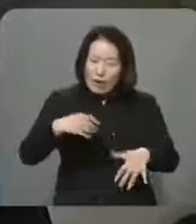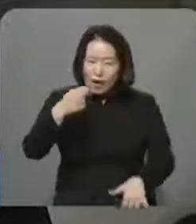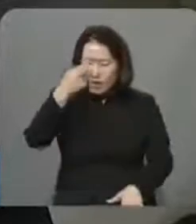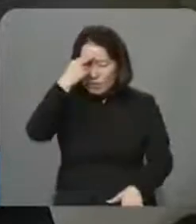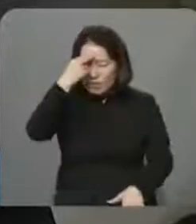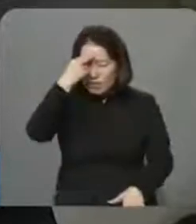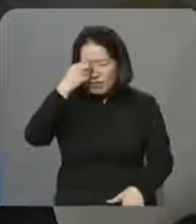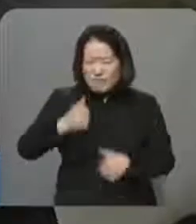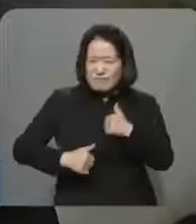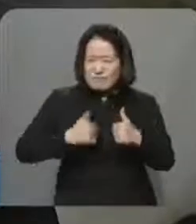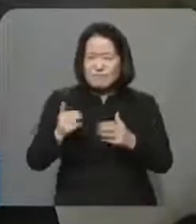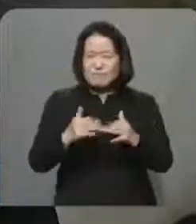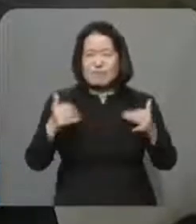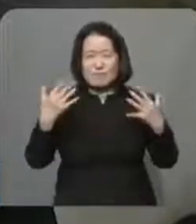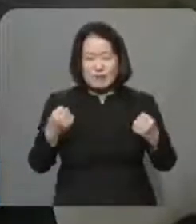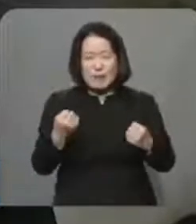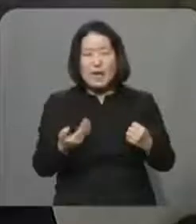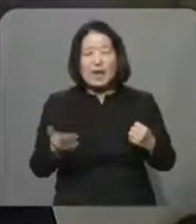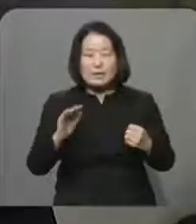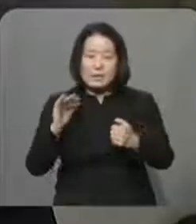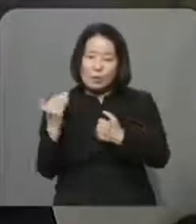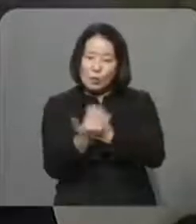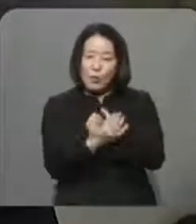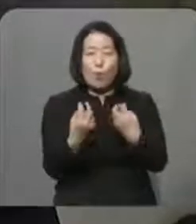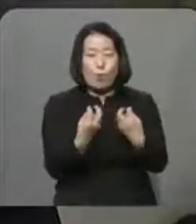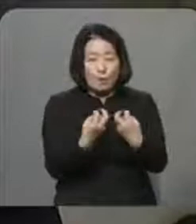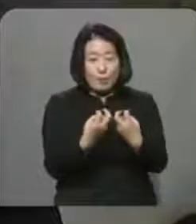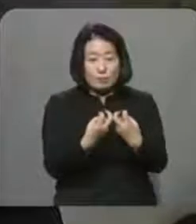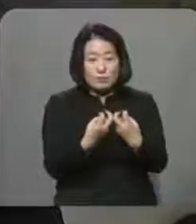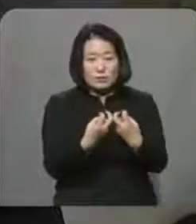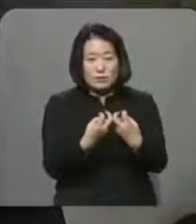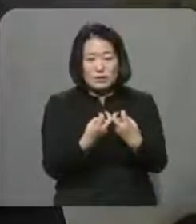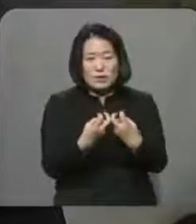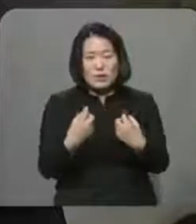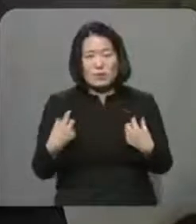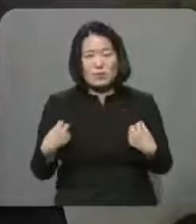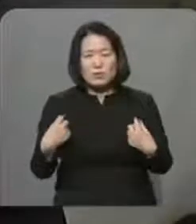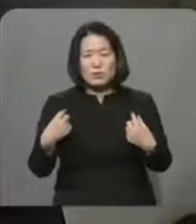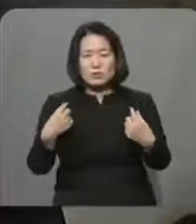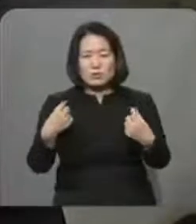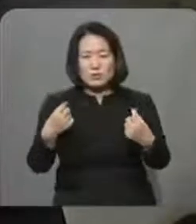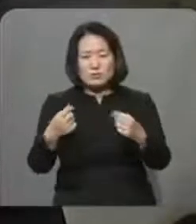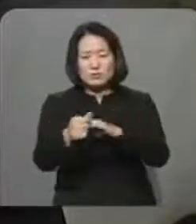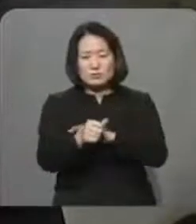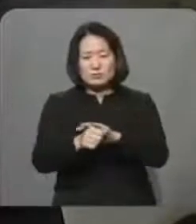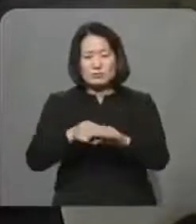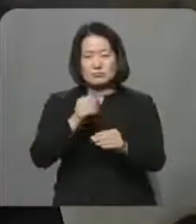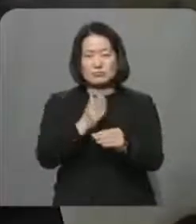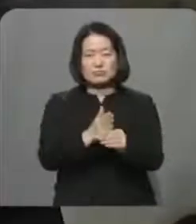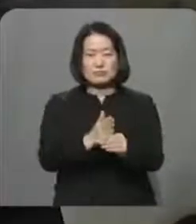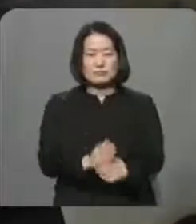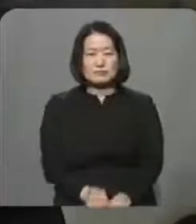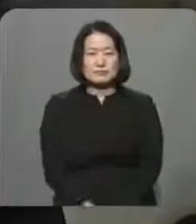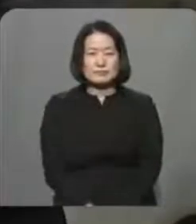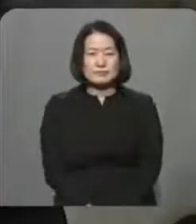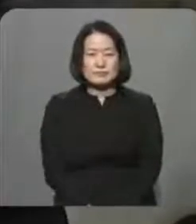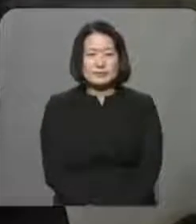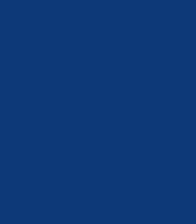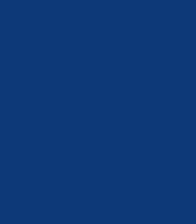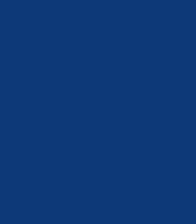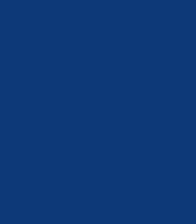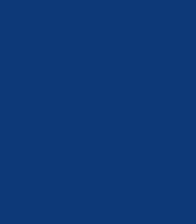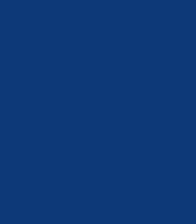있습니다. 하지만 지방자치단체의 보호 대책은 제자리 걸음에서 벗어나질 못하고 있습니다. KBS 뉴스 정상빈입니다.